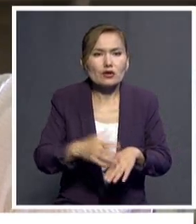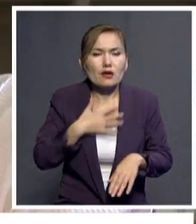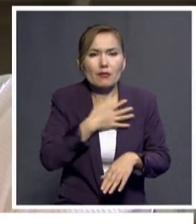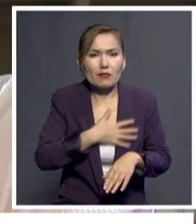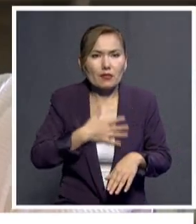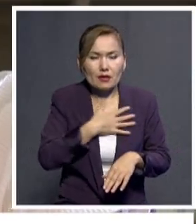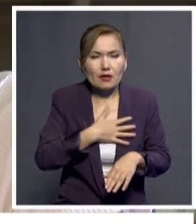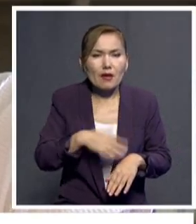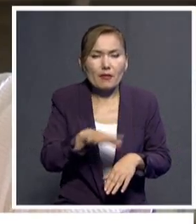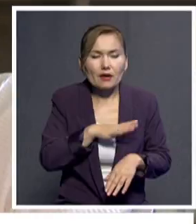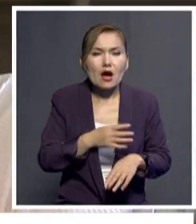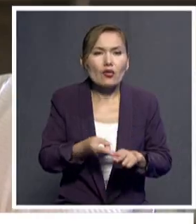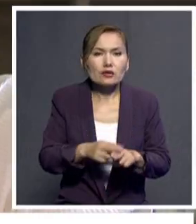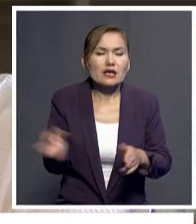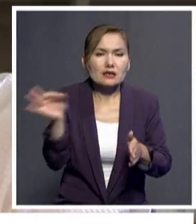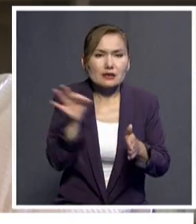деген өзіме бір